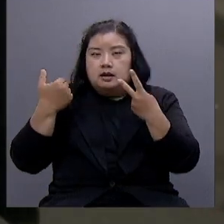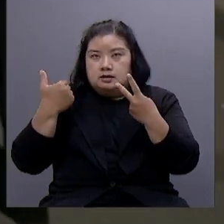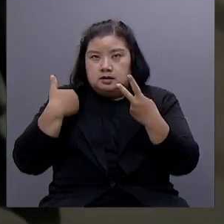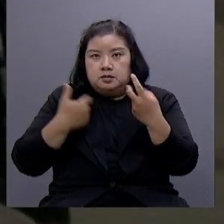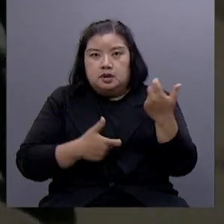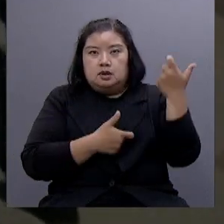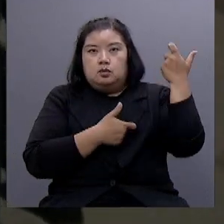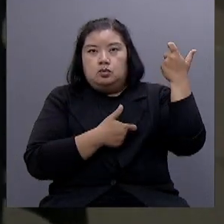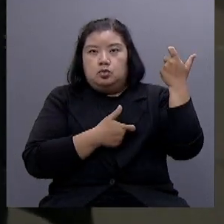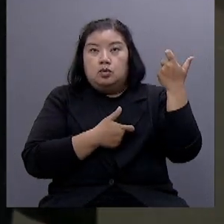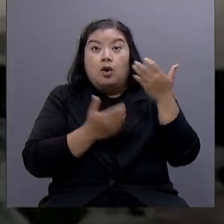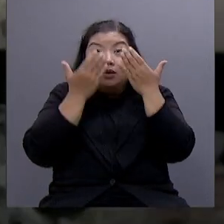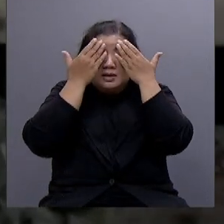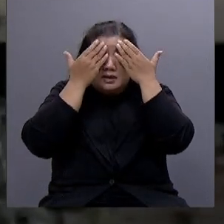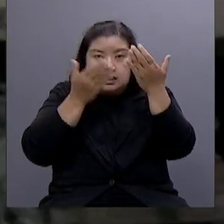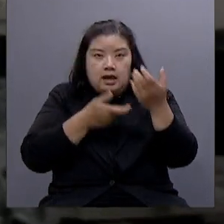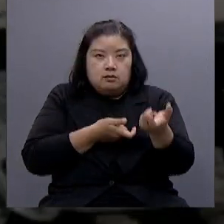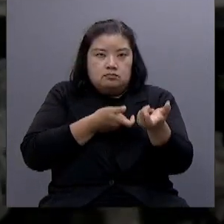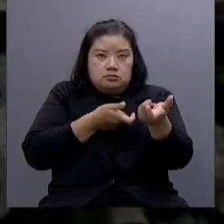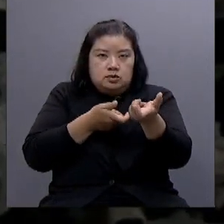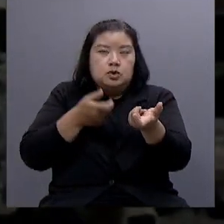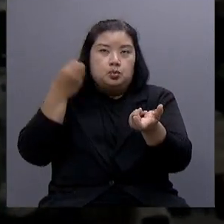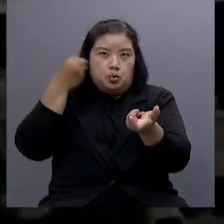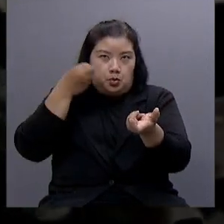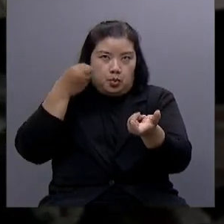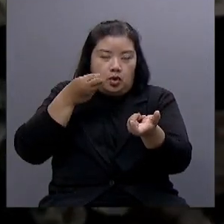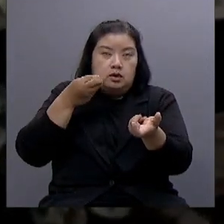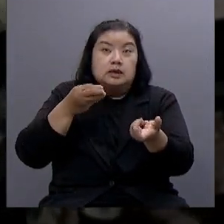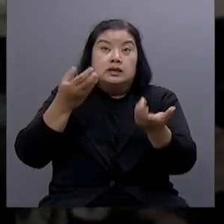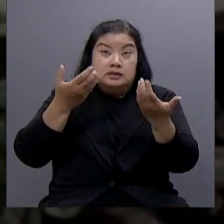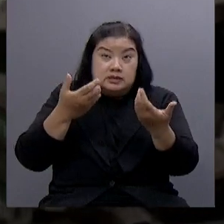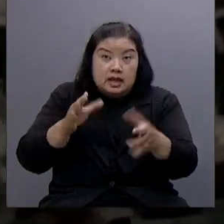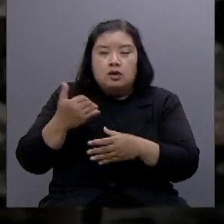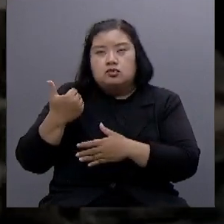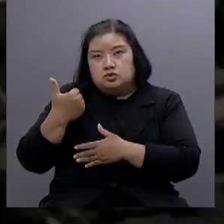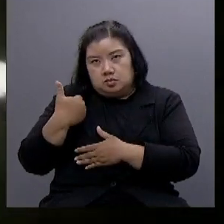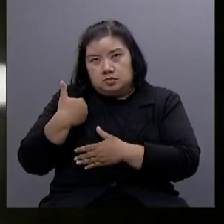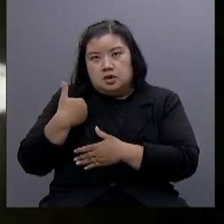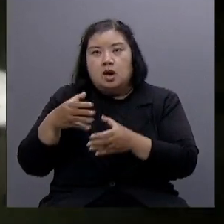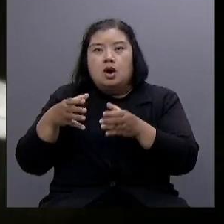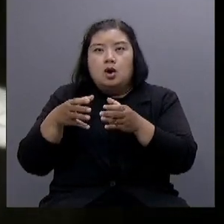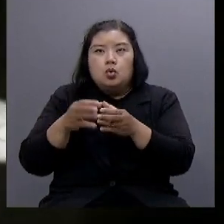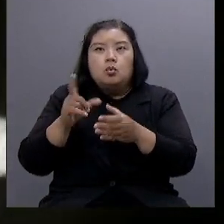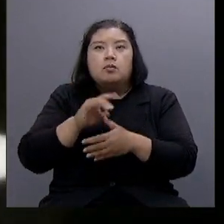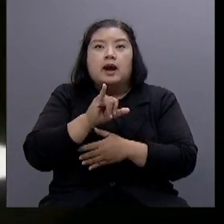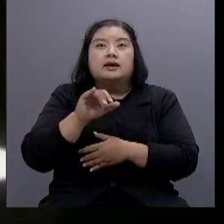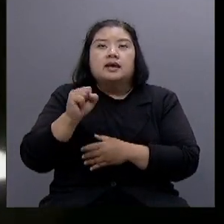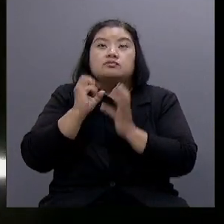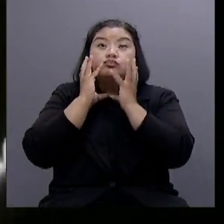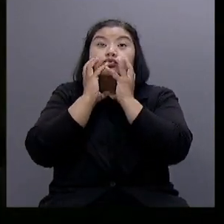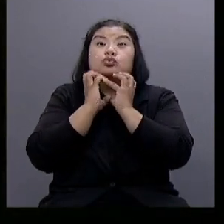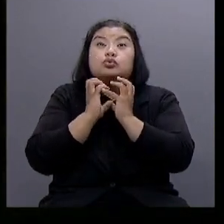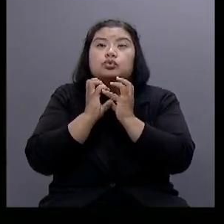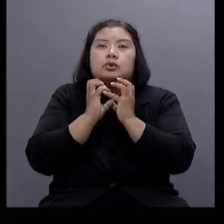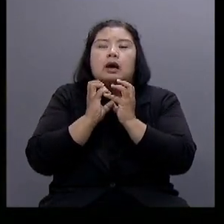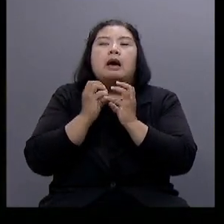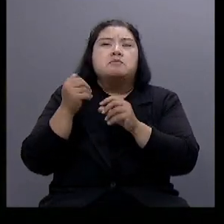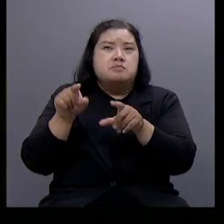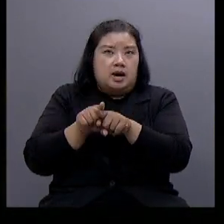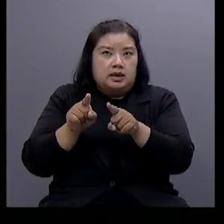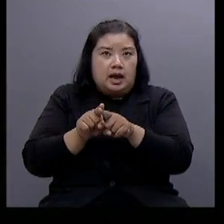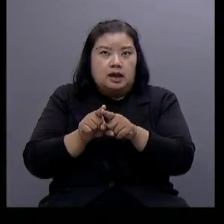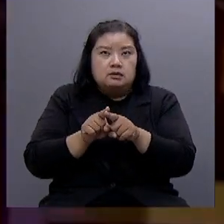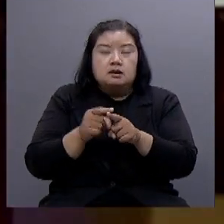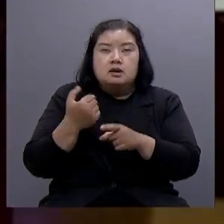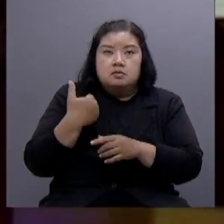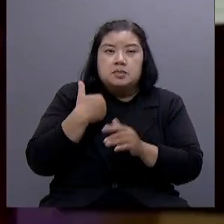สลิมที่มีแนวคิดสุดโต่งและในเวลาต่อมาก็มีกลุ่มรัฐอิสลามหรือว่า IS เข้ามาก่อเหตุโจมตีศาสนสถานอยู่